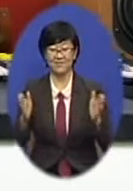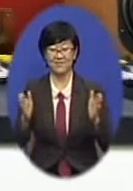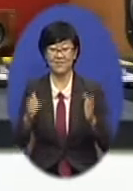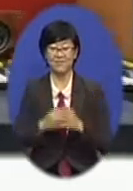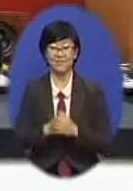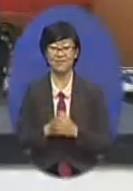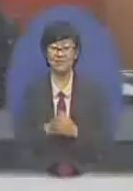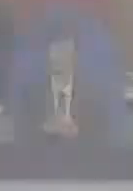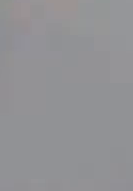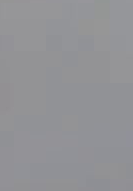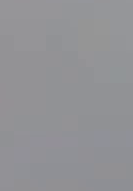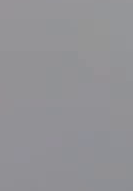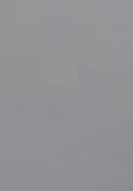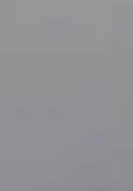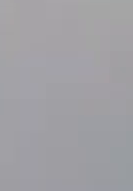주세요.